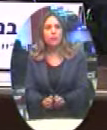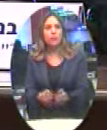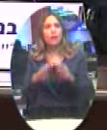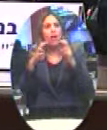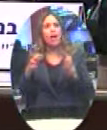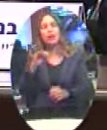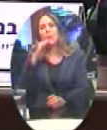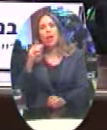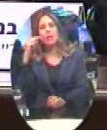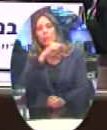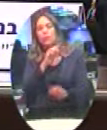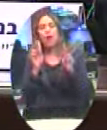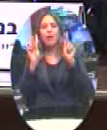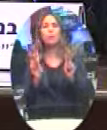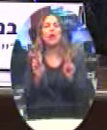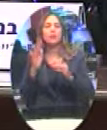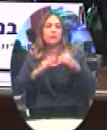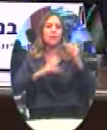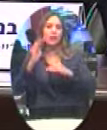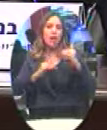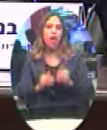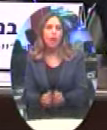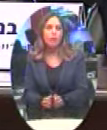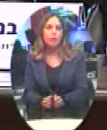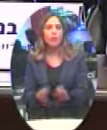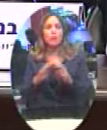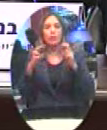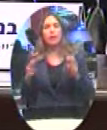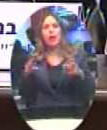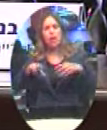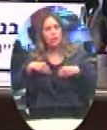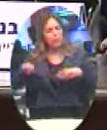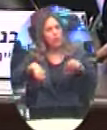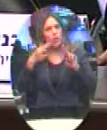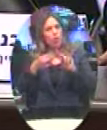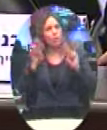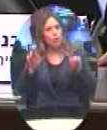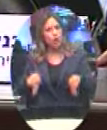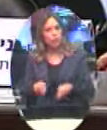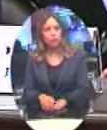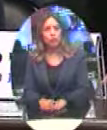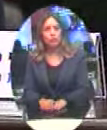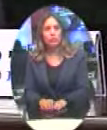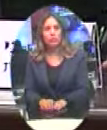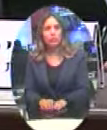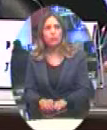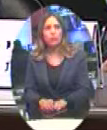בנייה. עיר שנמצאת בקונצנזוס לאומי, שהחליט עליה